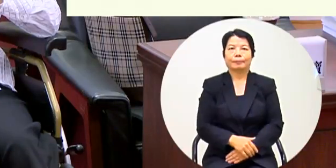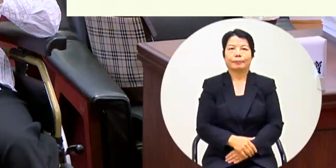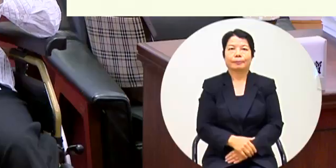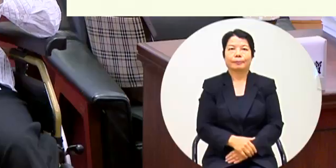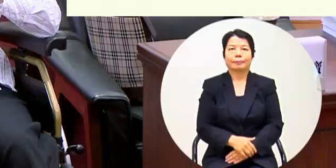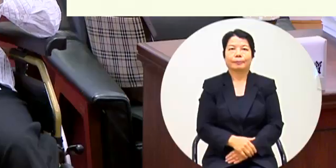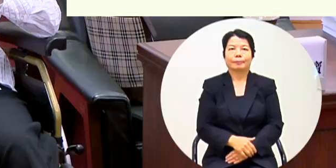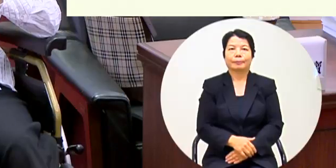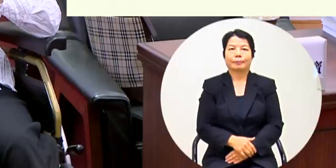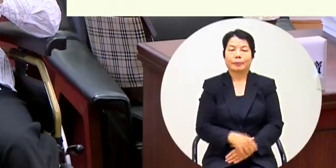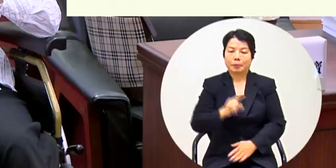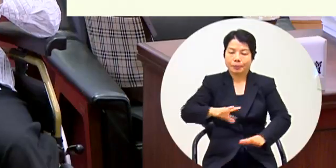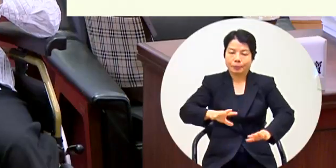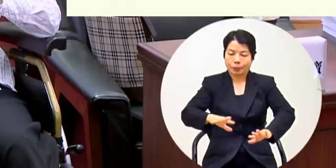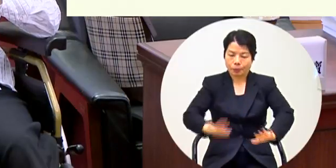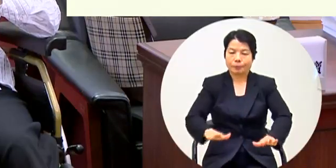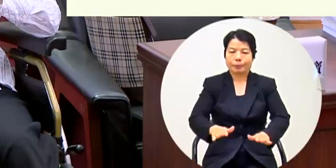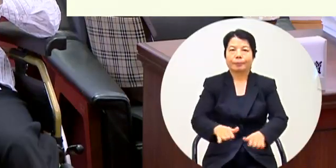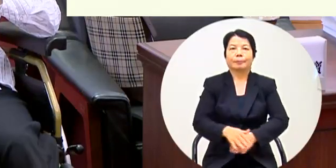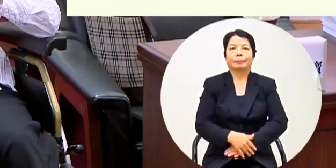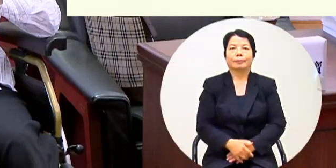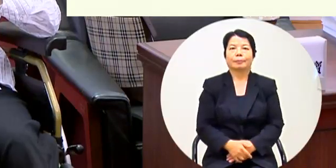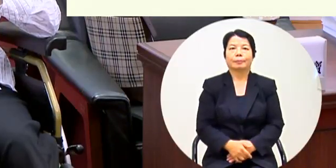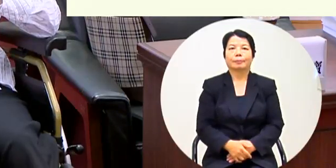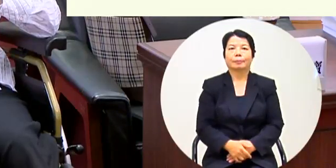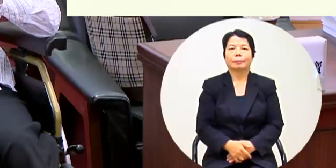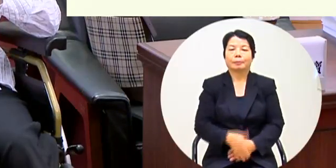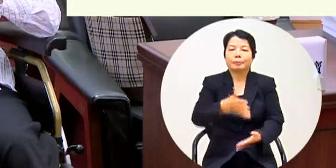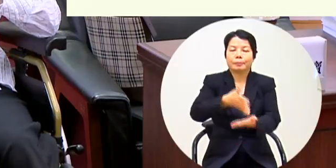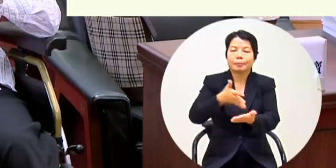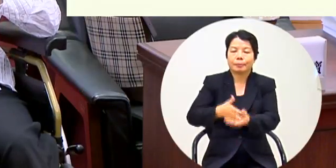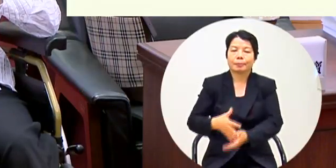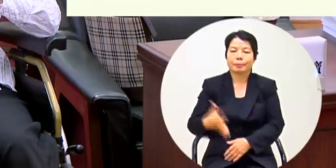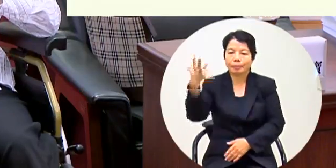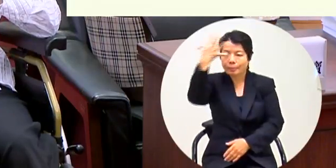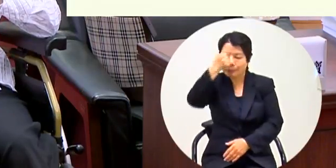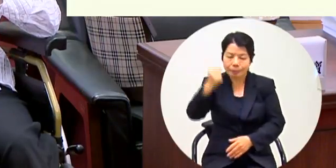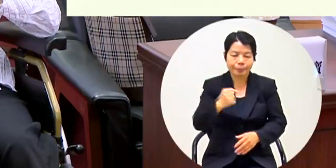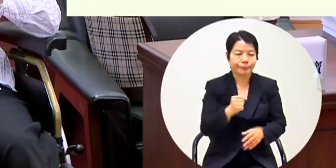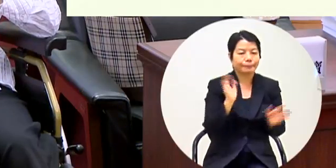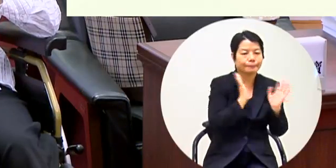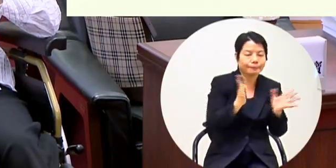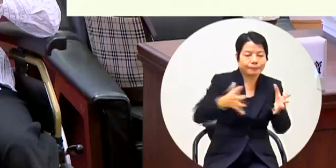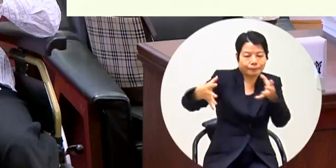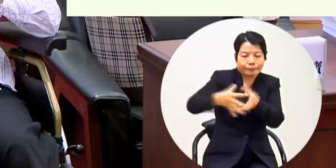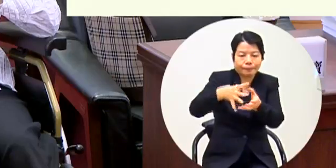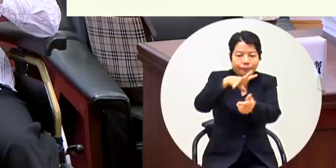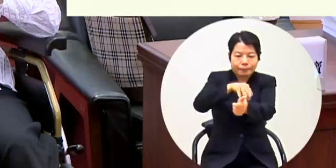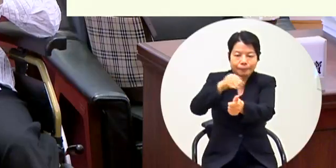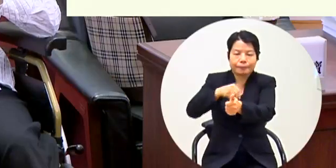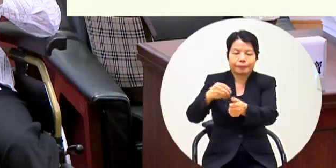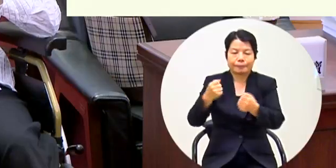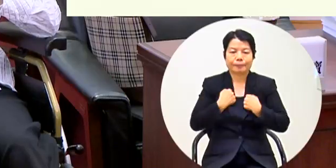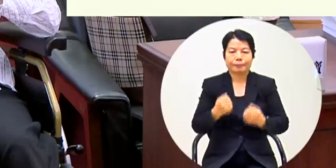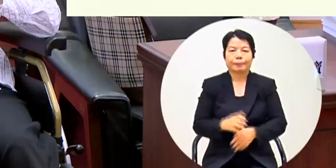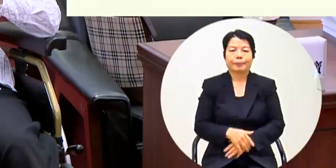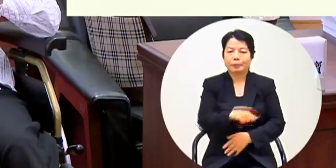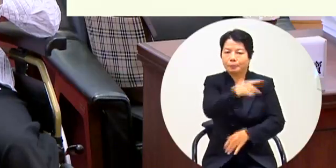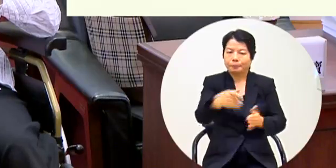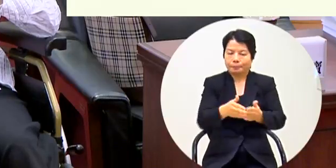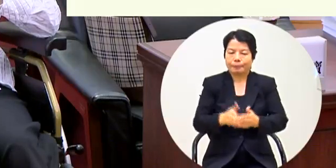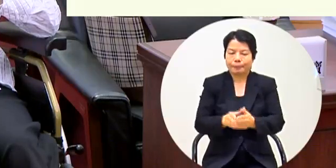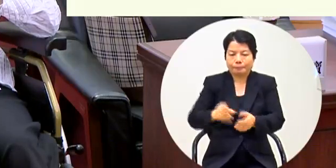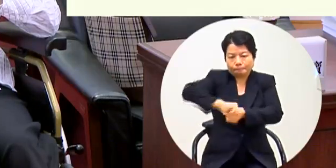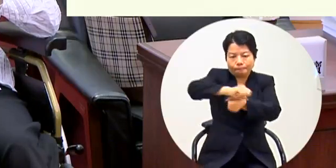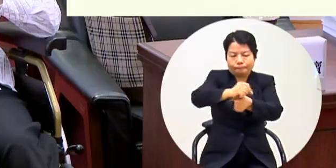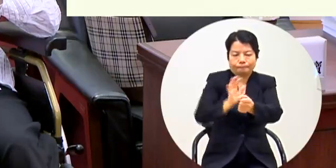要讲到有关老幼融合共学的方案，应该要大力的再多多推广。那我们看